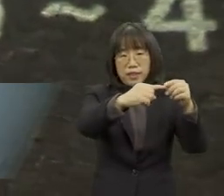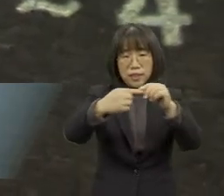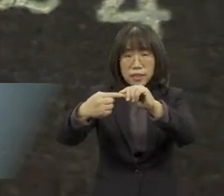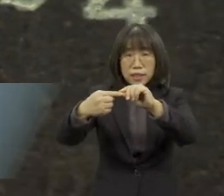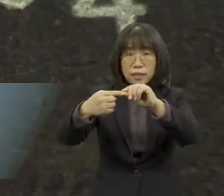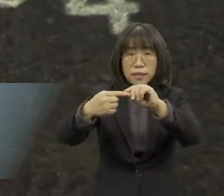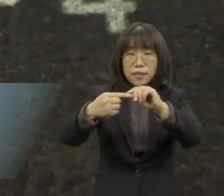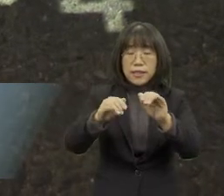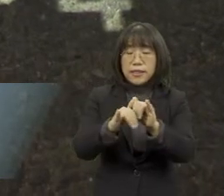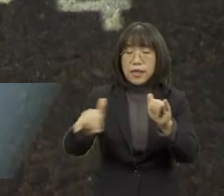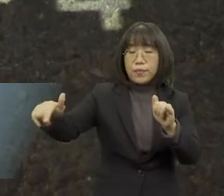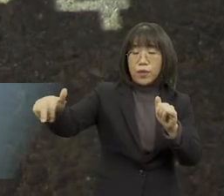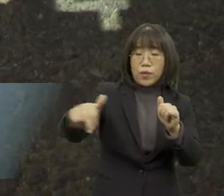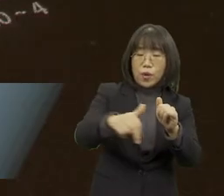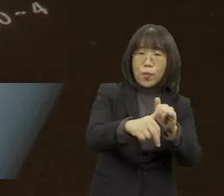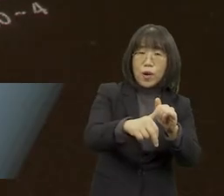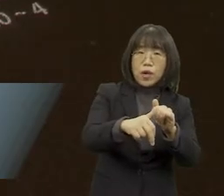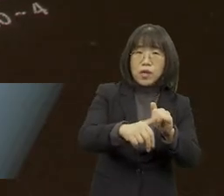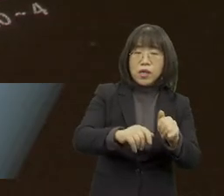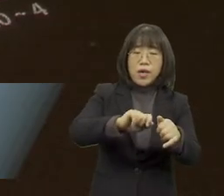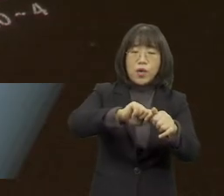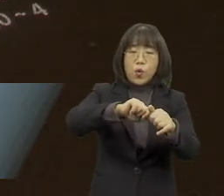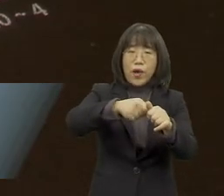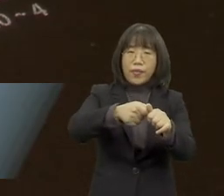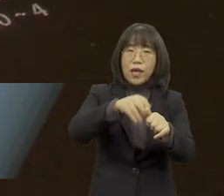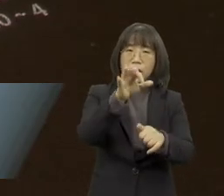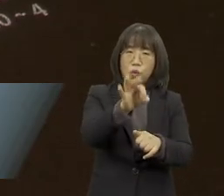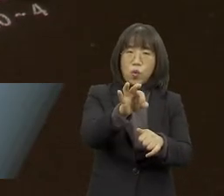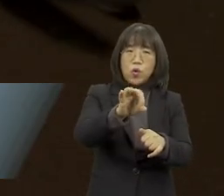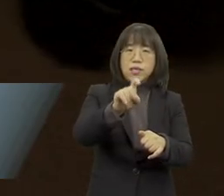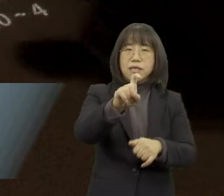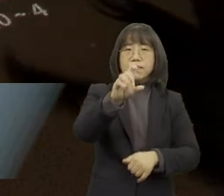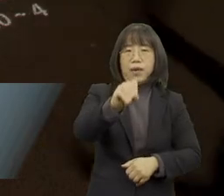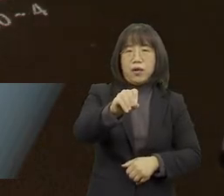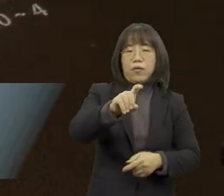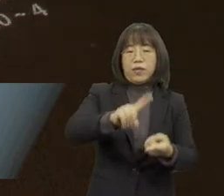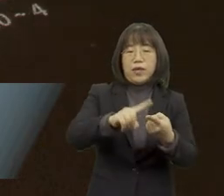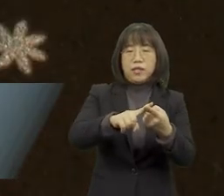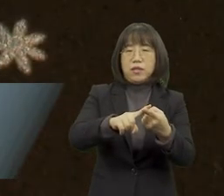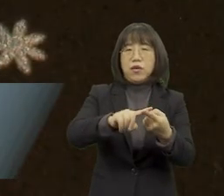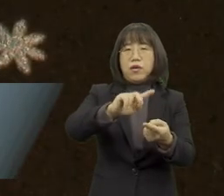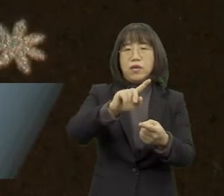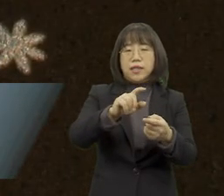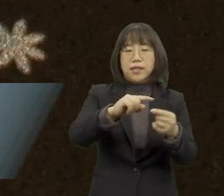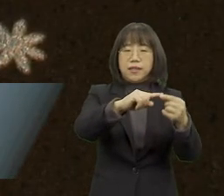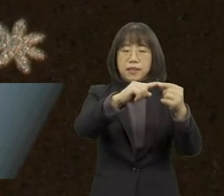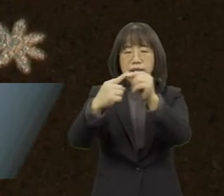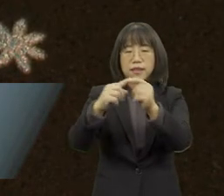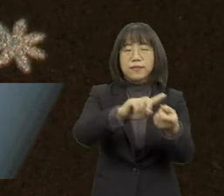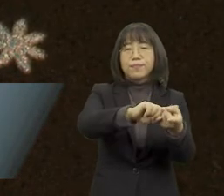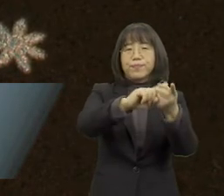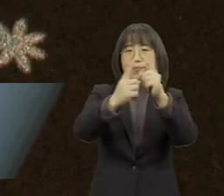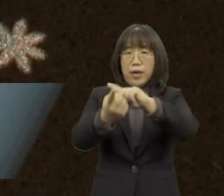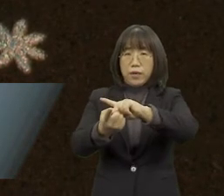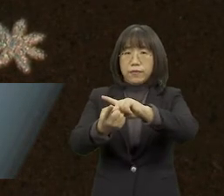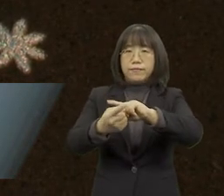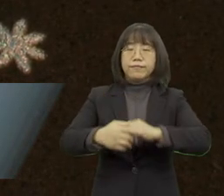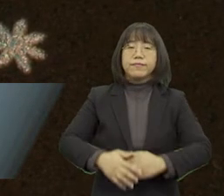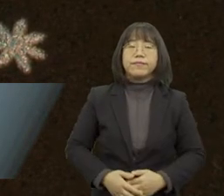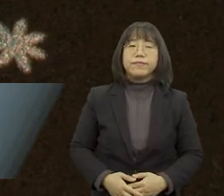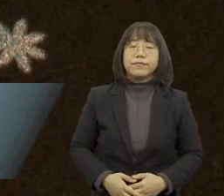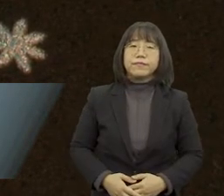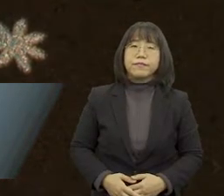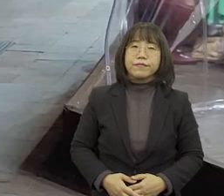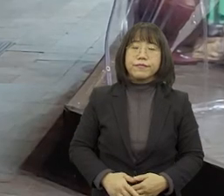사람이 다가오면 금연 구역 흡연 시 10만원 과태료 부과 등의 문구로 바뀌어 홍보 효과를 극대화 하게